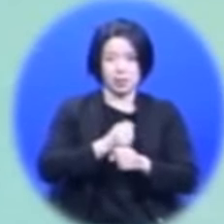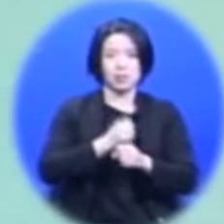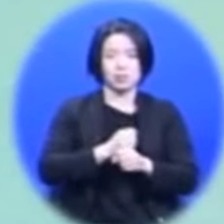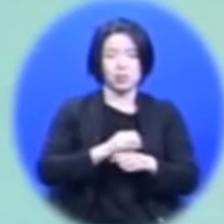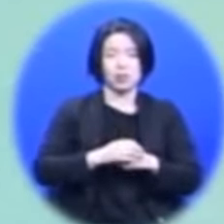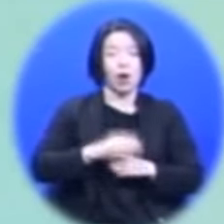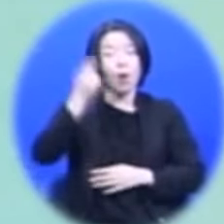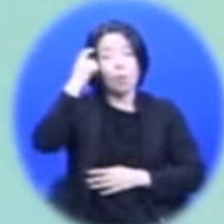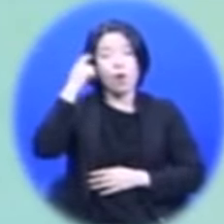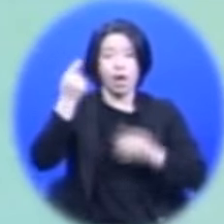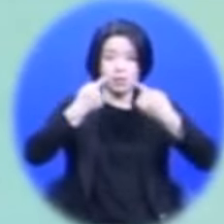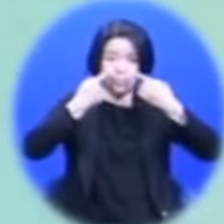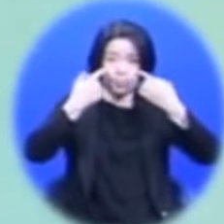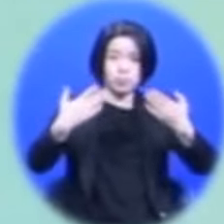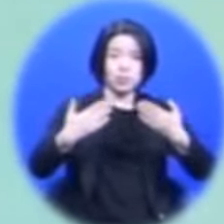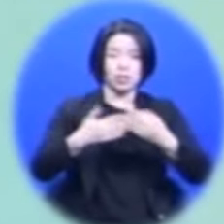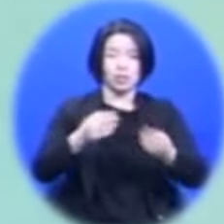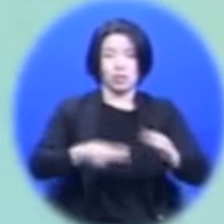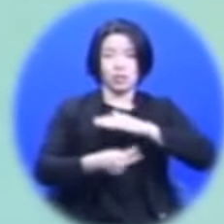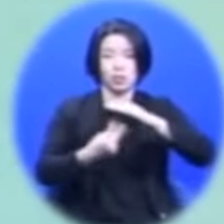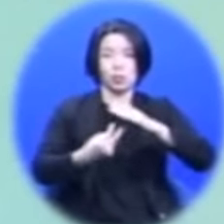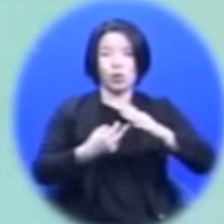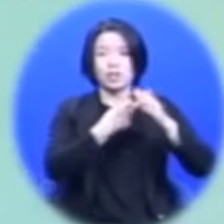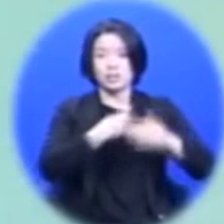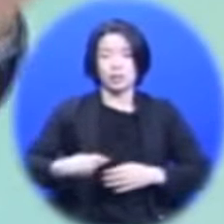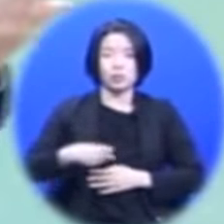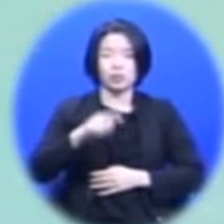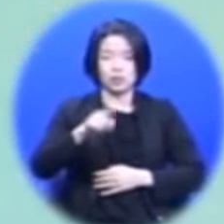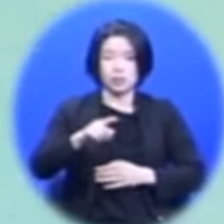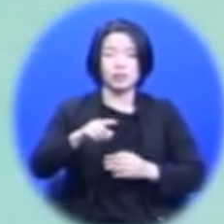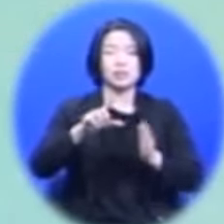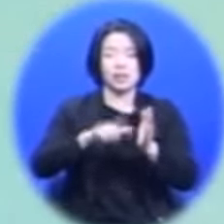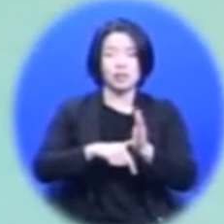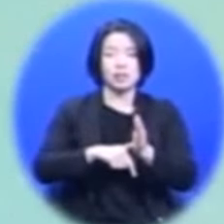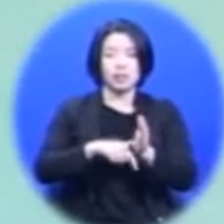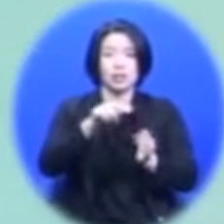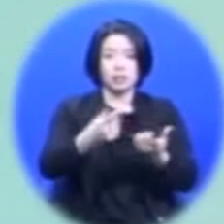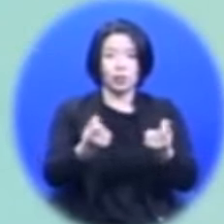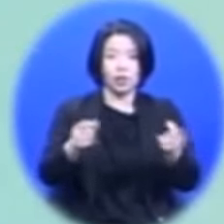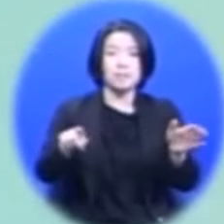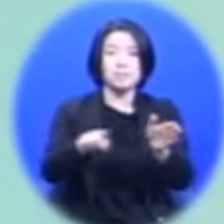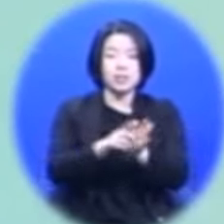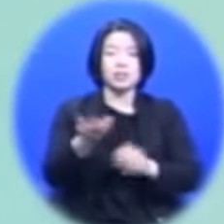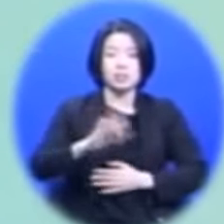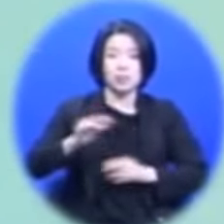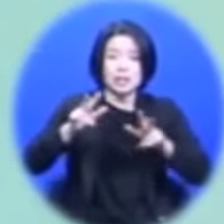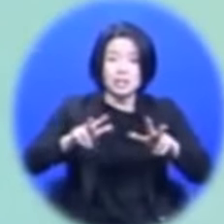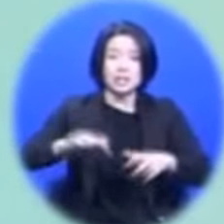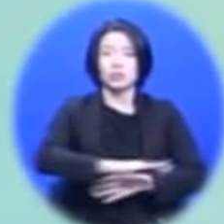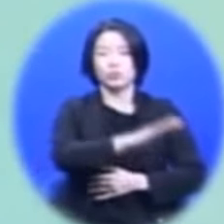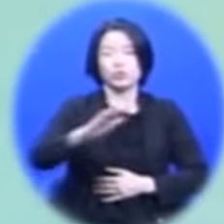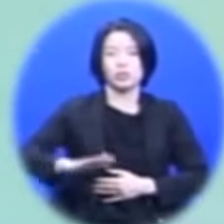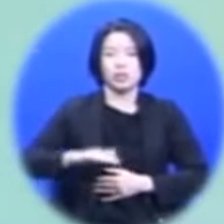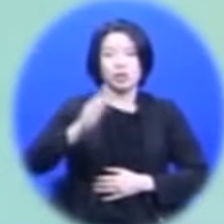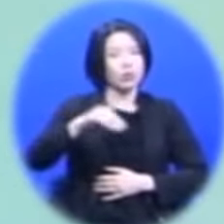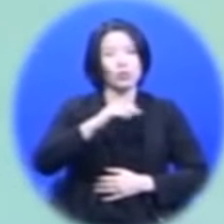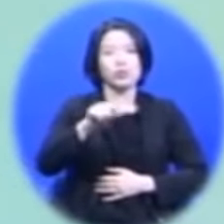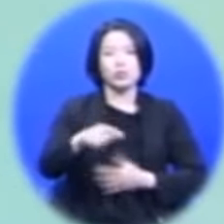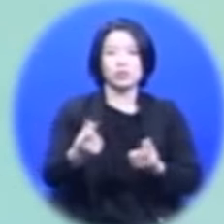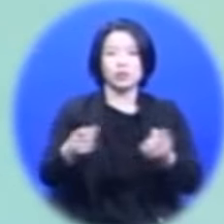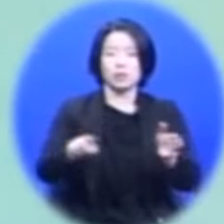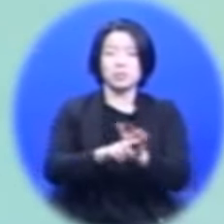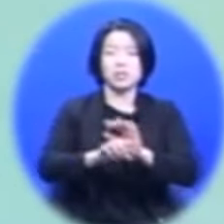왜? 분명히 요한 사도는 그랬고 그때 당시는 그렇게 믿었지만 우리는 전혀 그렇게 믿고